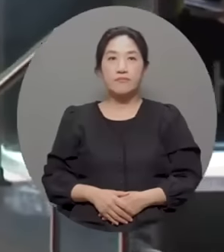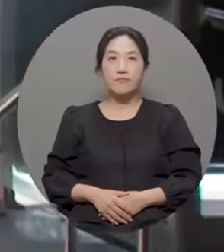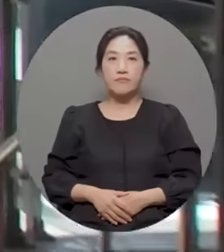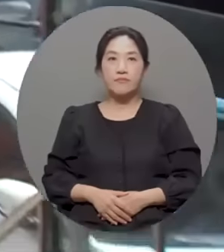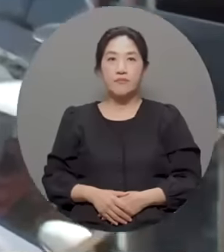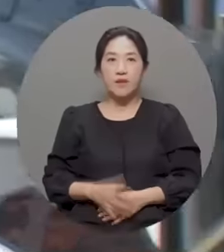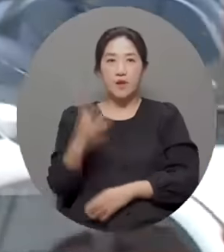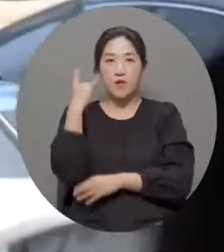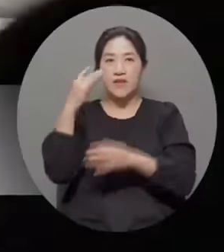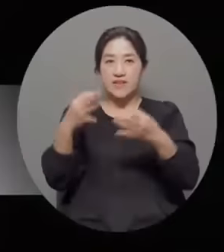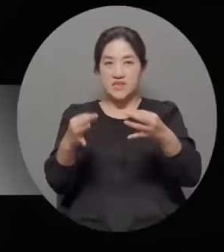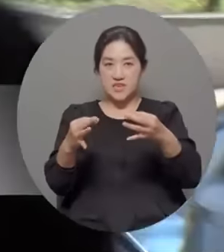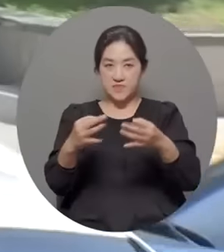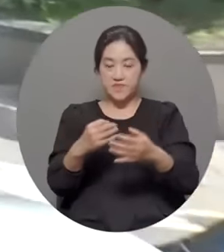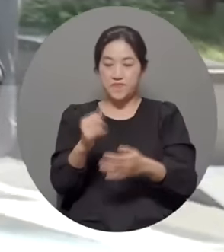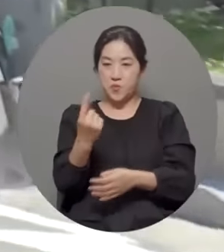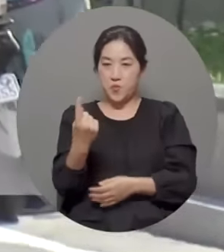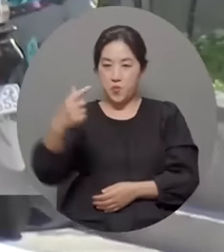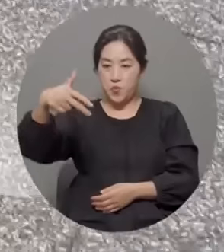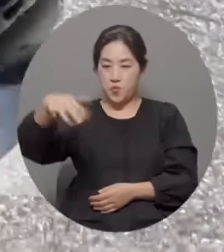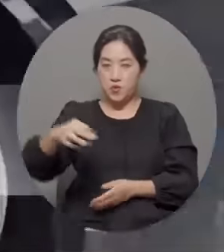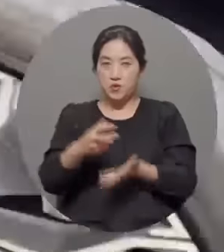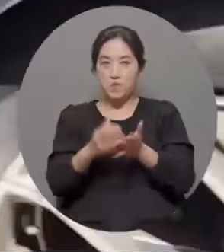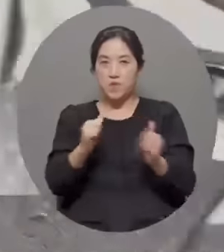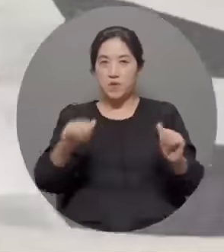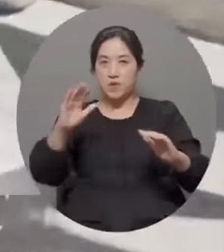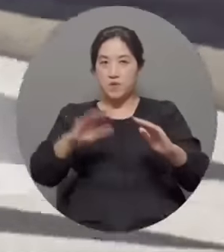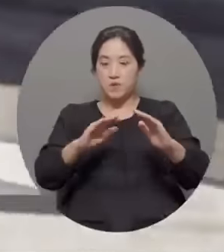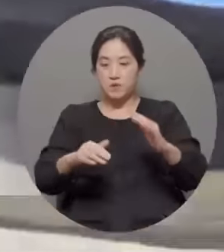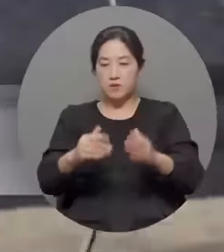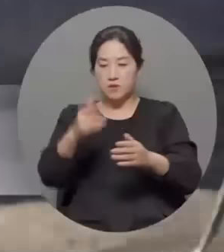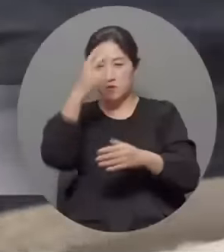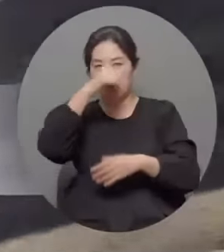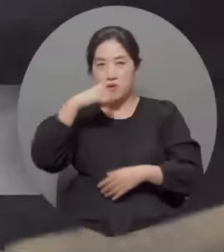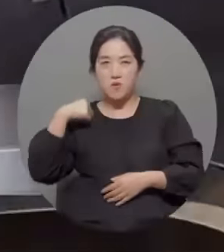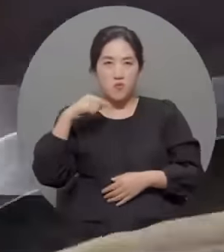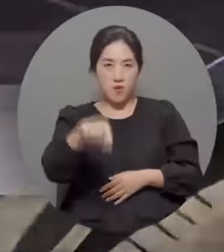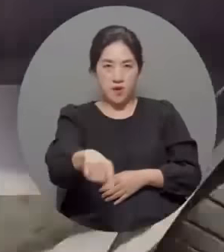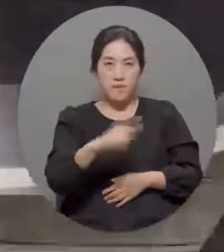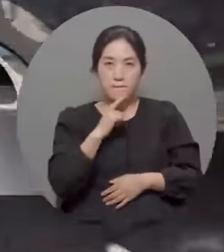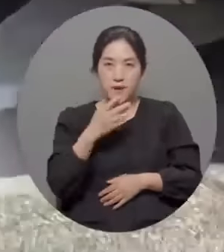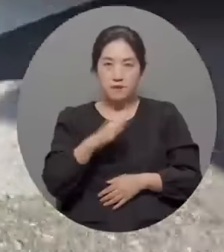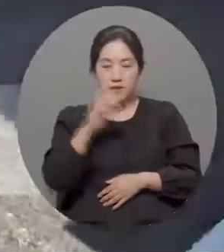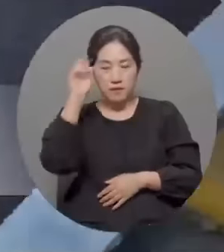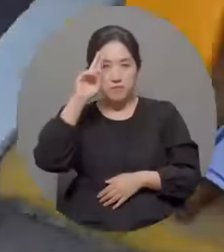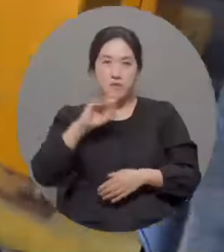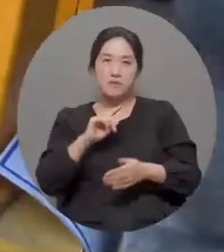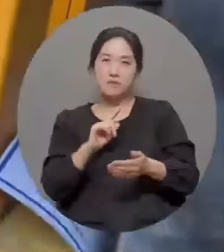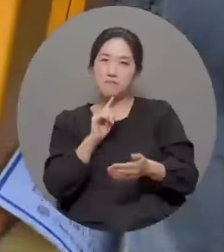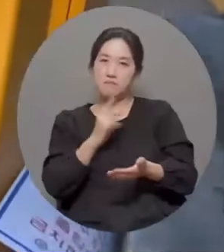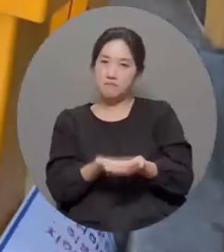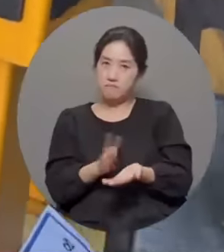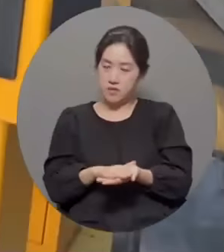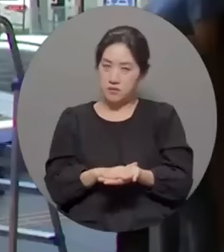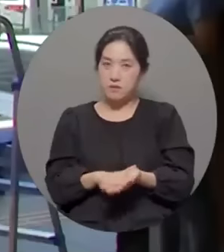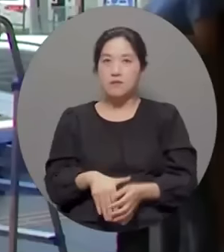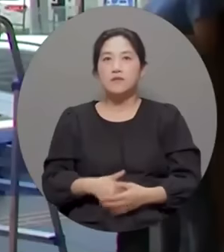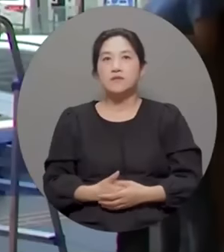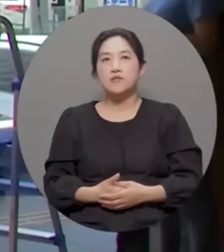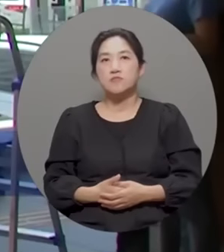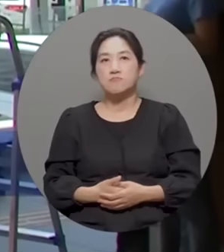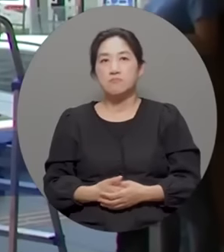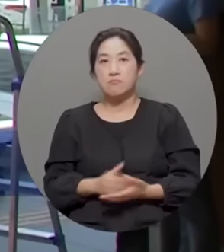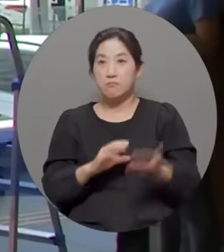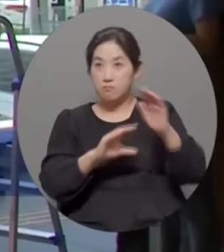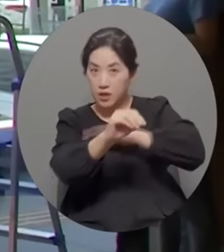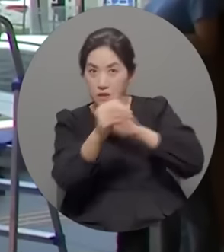당초 김 씨는 어제 변호인을 통해 공개적으로 경찰에 출석하겠다고 했지만 돌연 입장을 바꾼 겁니다. 들어간 거야?